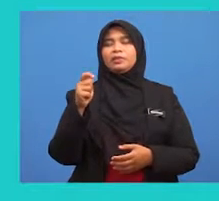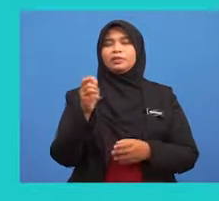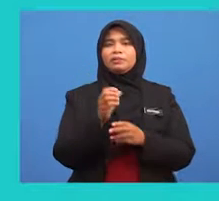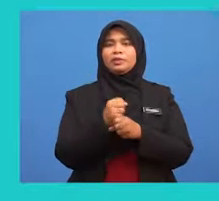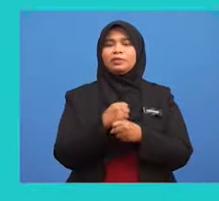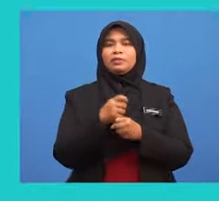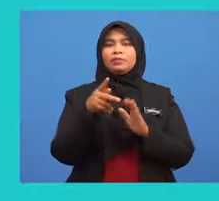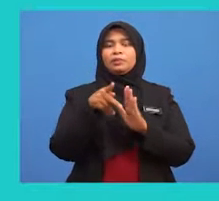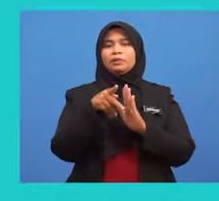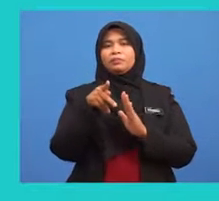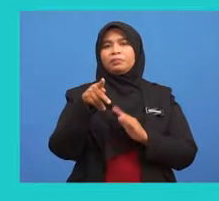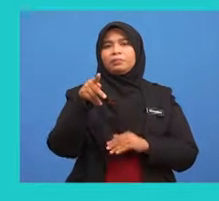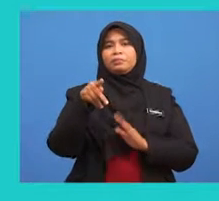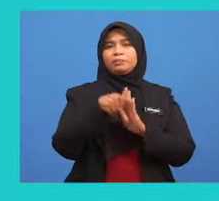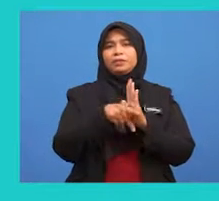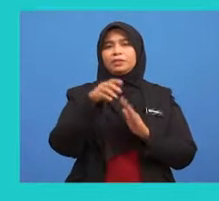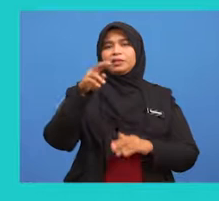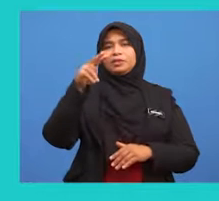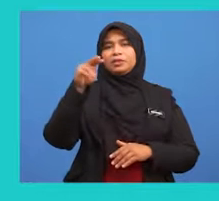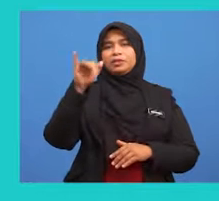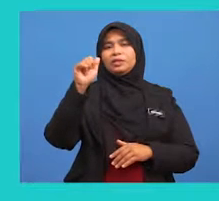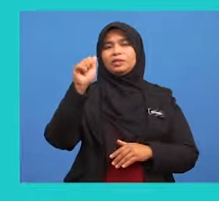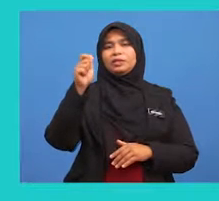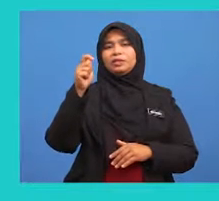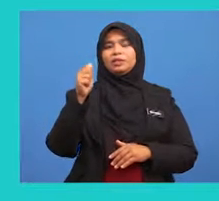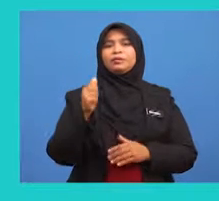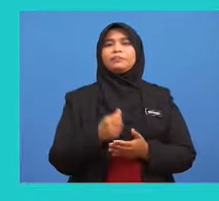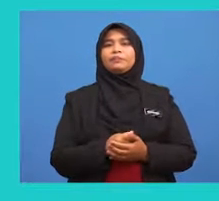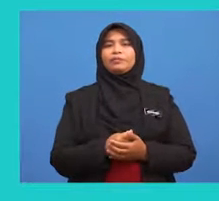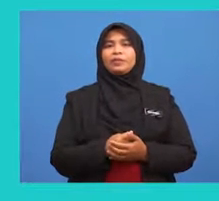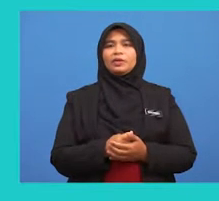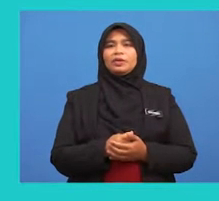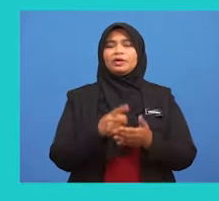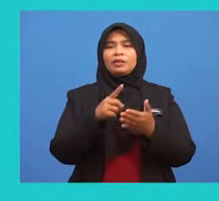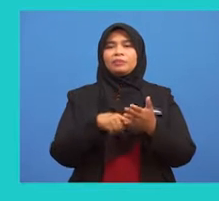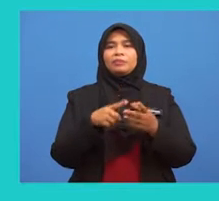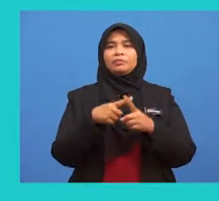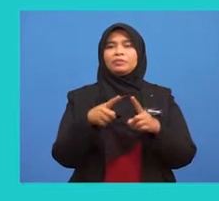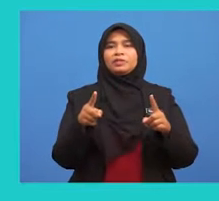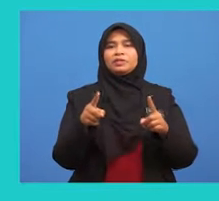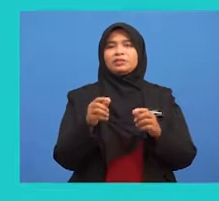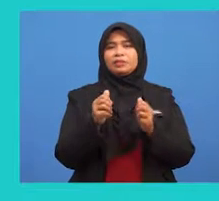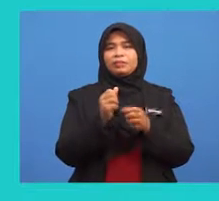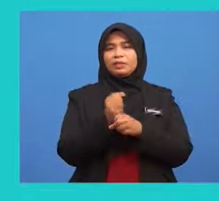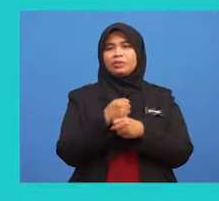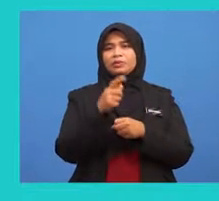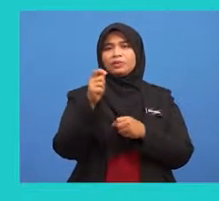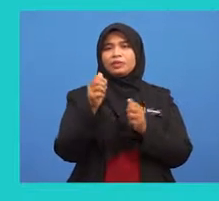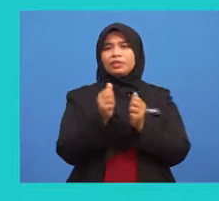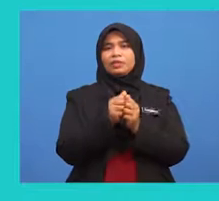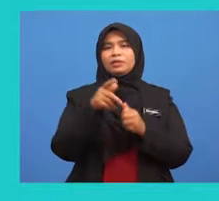penyata. Apa yang membezakan antara bentuk T dengan penyata ini